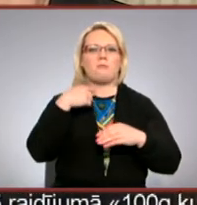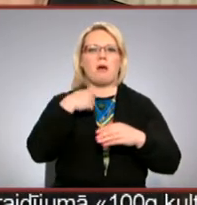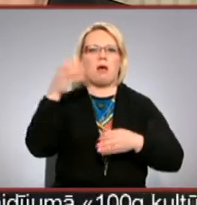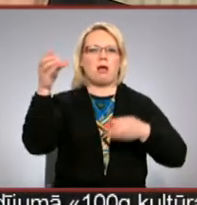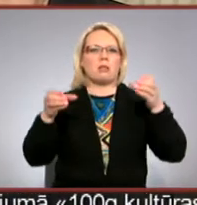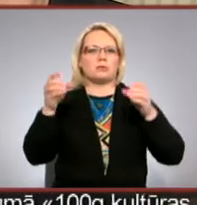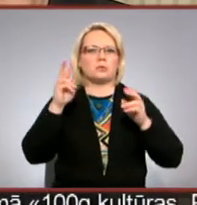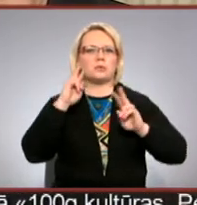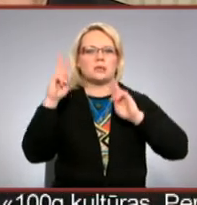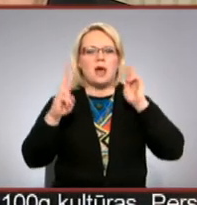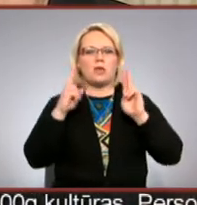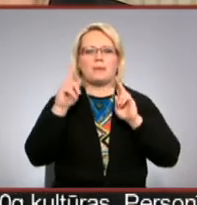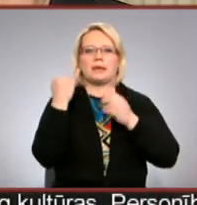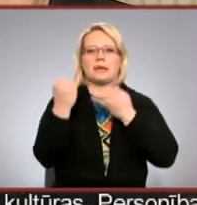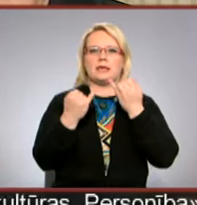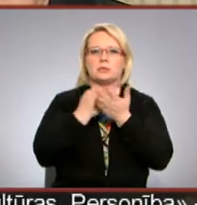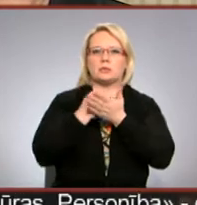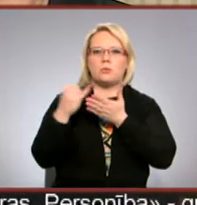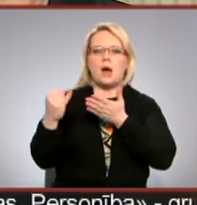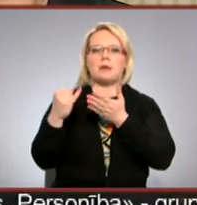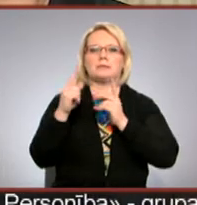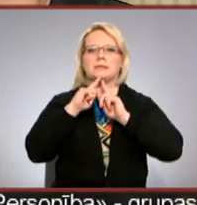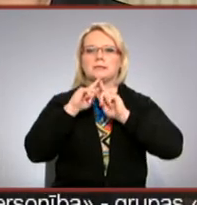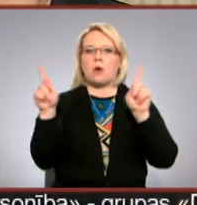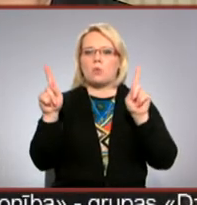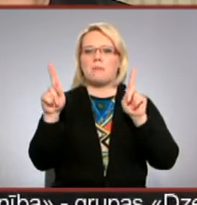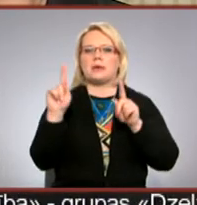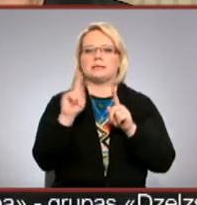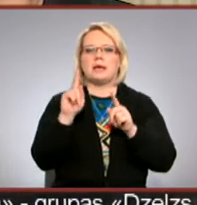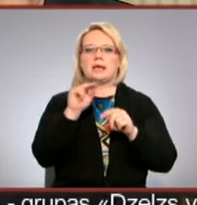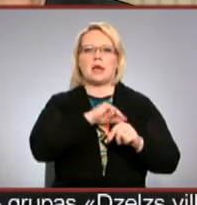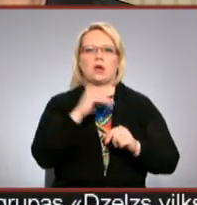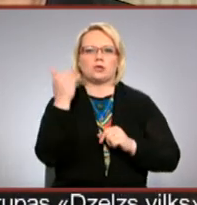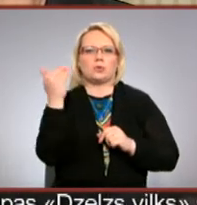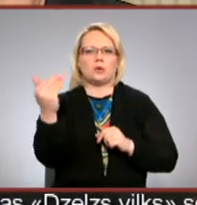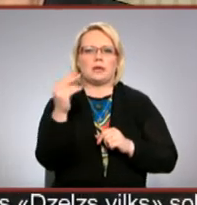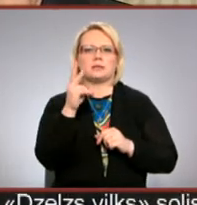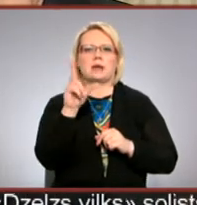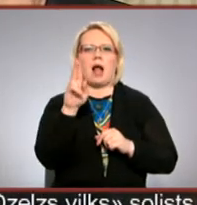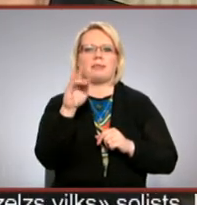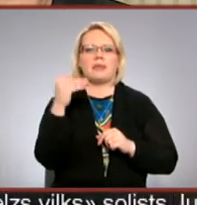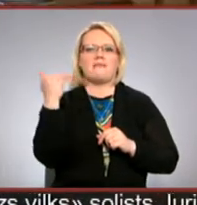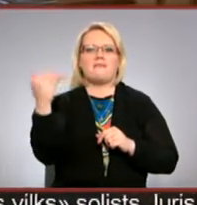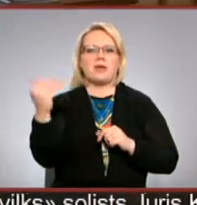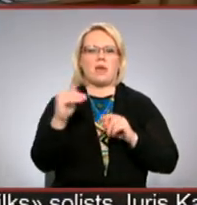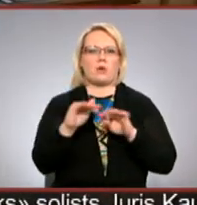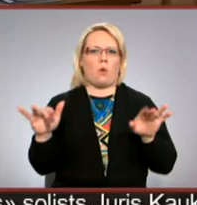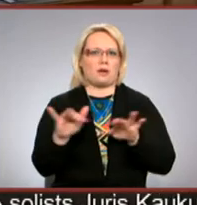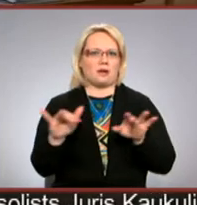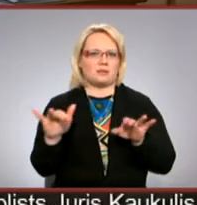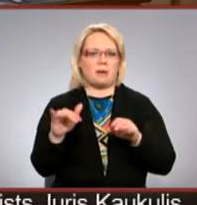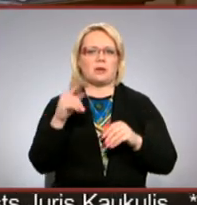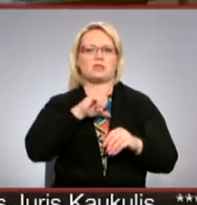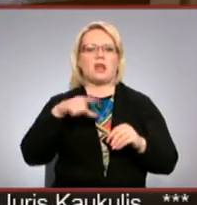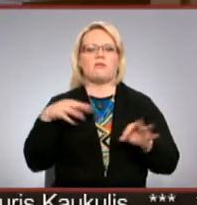ir izkopts, saudabīgs, raksturīgs tieši Jānim Kalniņam, viņa rokrakstam. Kopš Latvijas